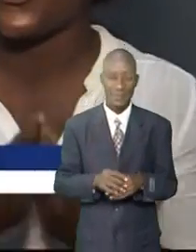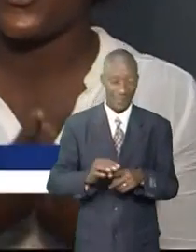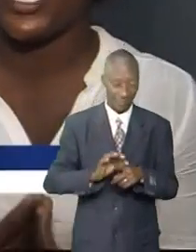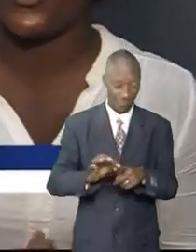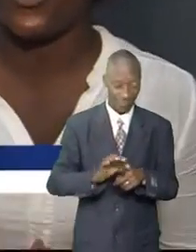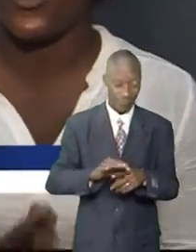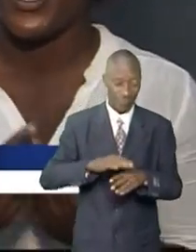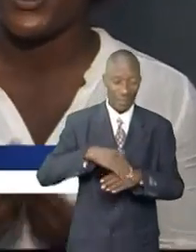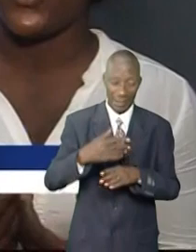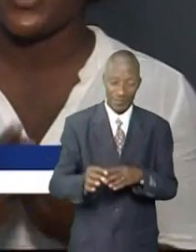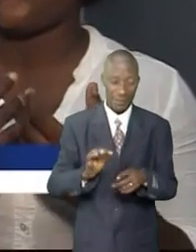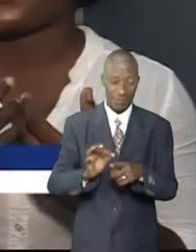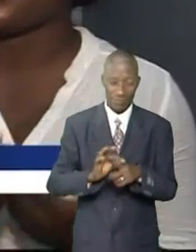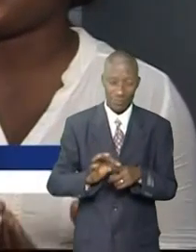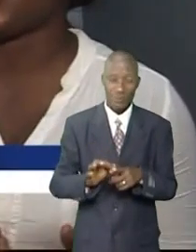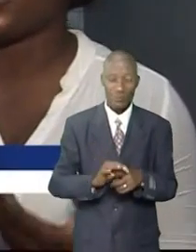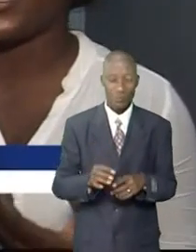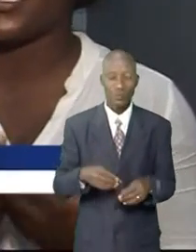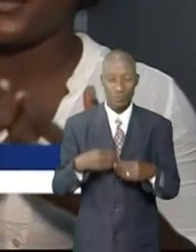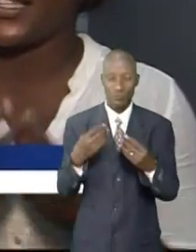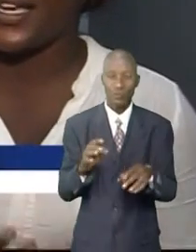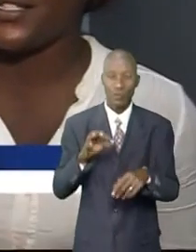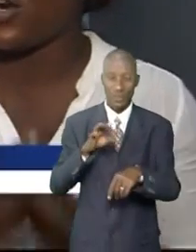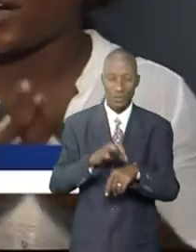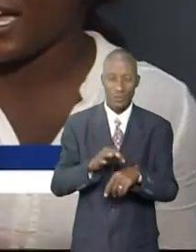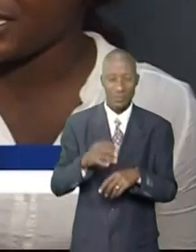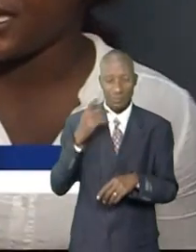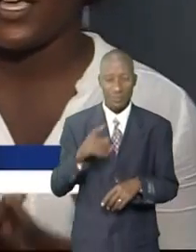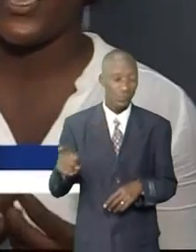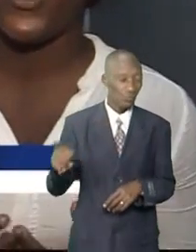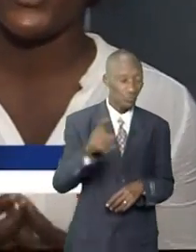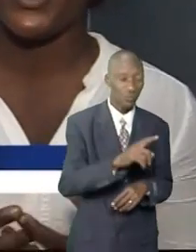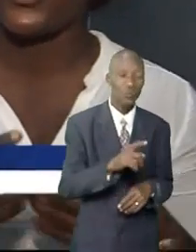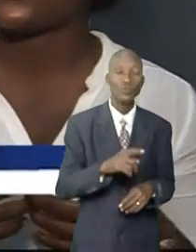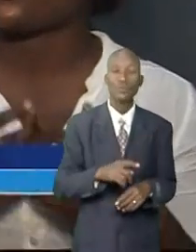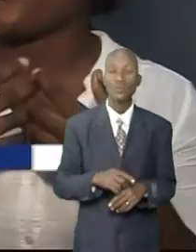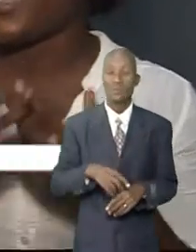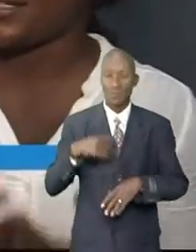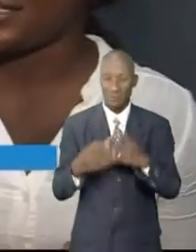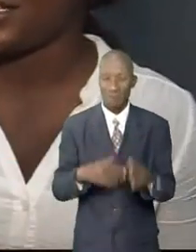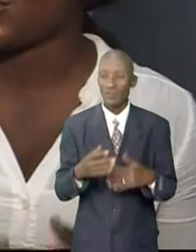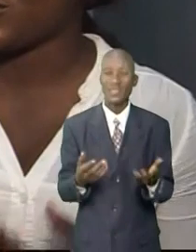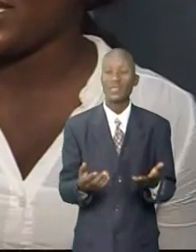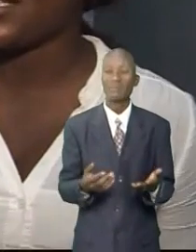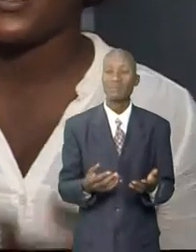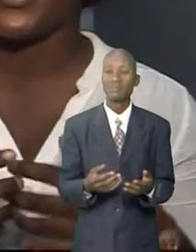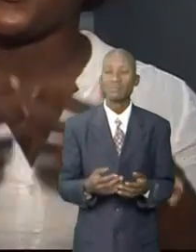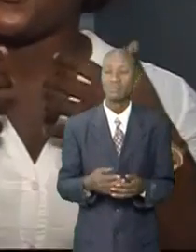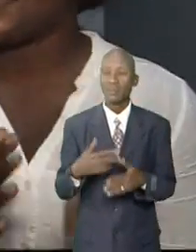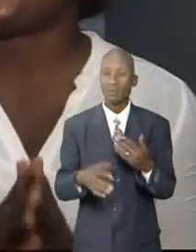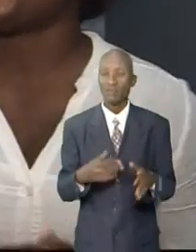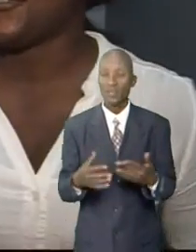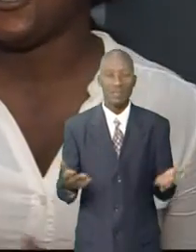mais je sens déjà que donc, j'aurai la facilité, j'aurai cette maîtrise de langage, et j'aurai des notions de base solides